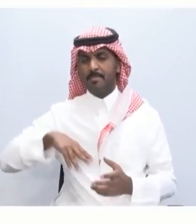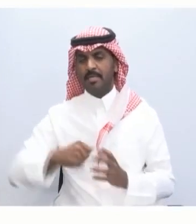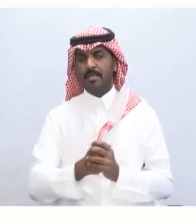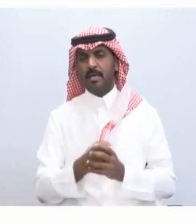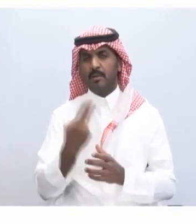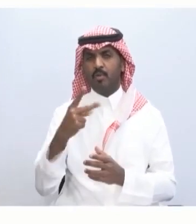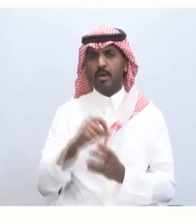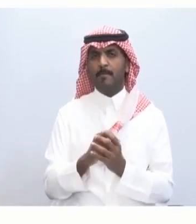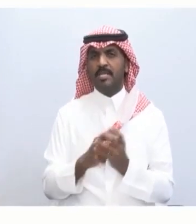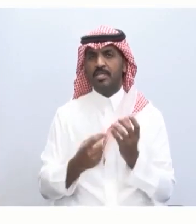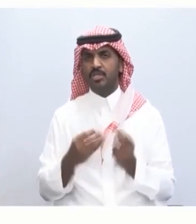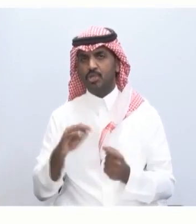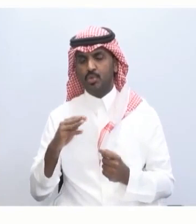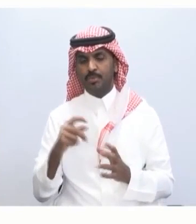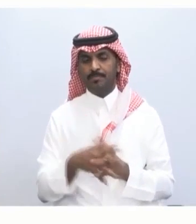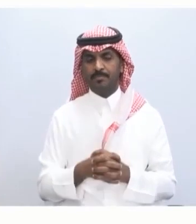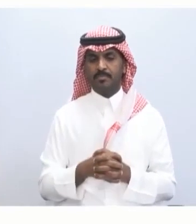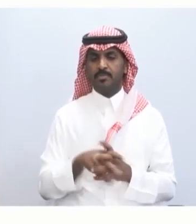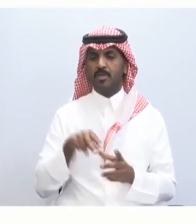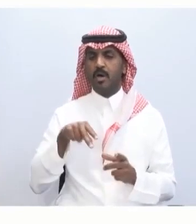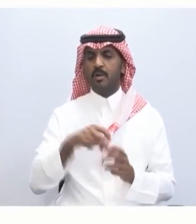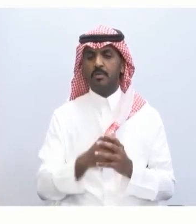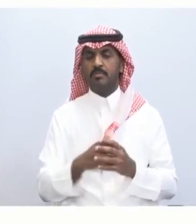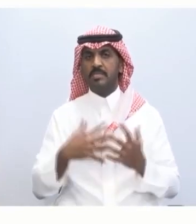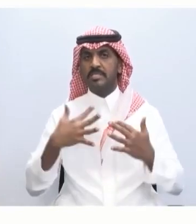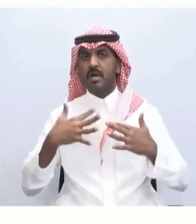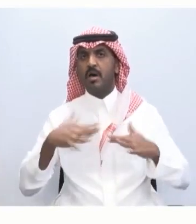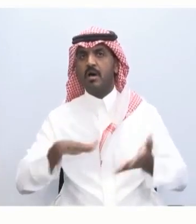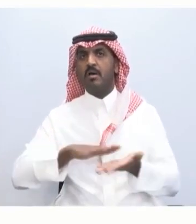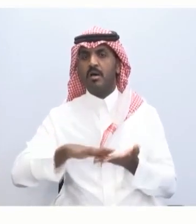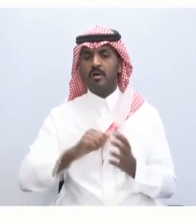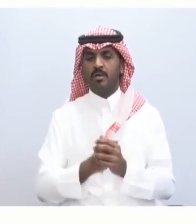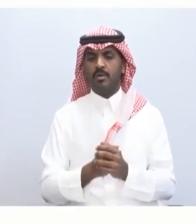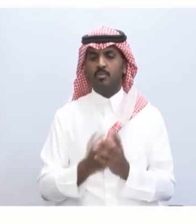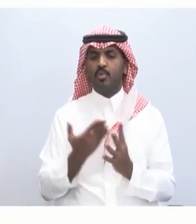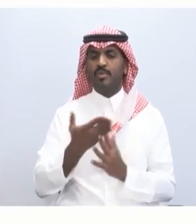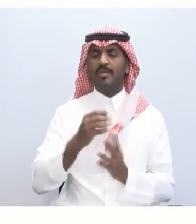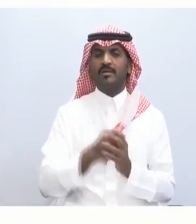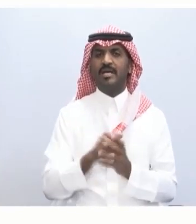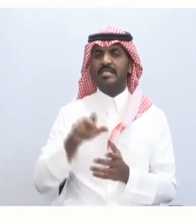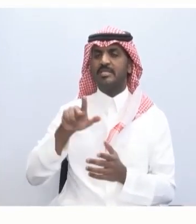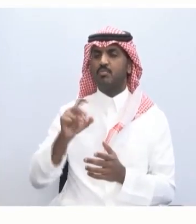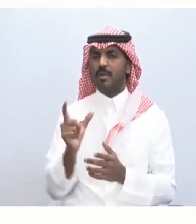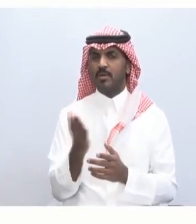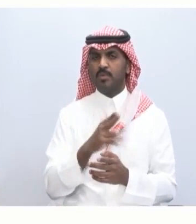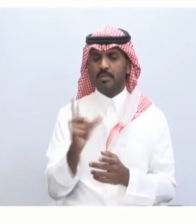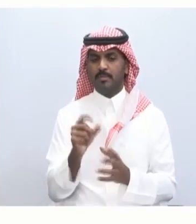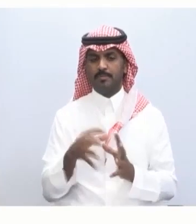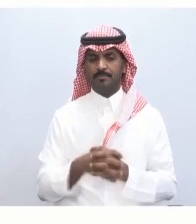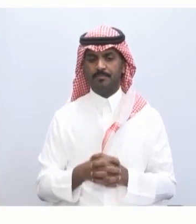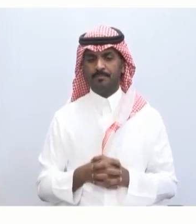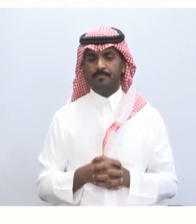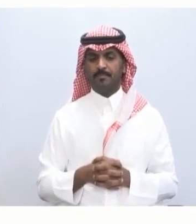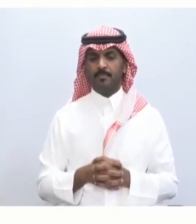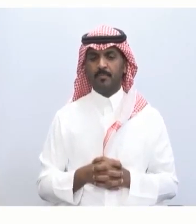جلوي سار بهم في الصحراء مخترقا الصمان والدهن